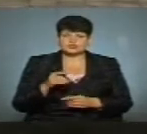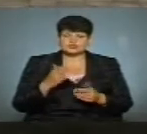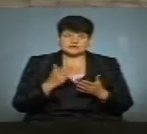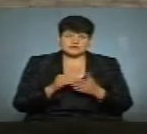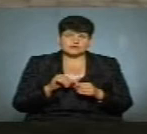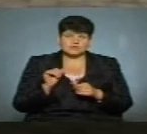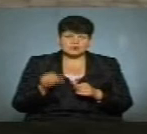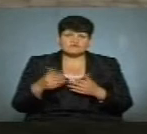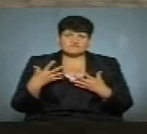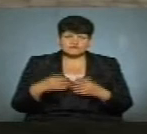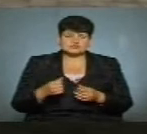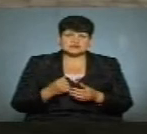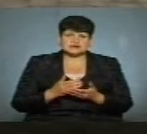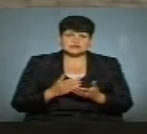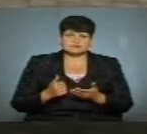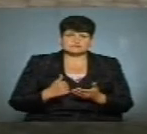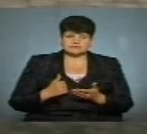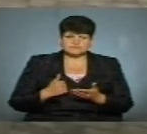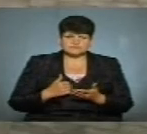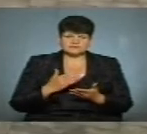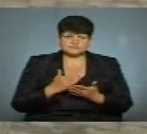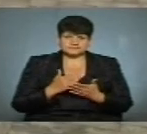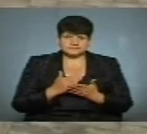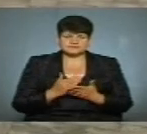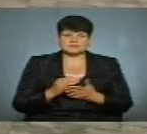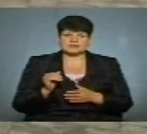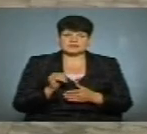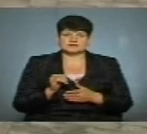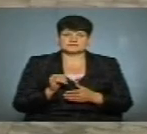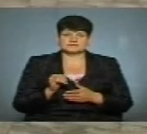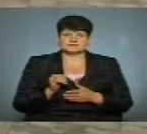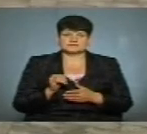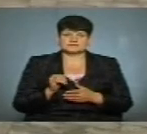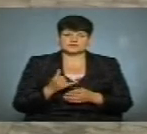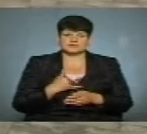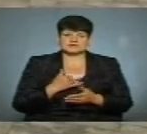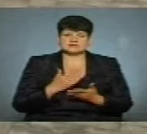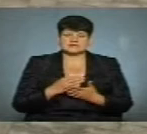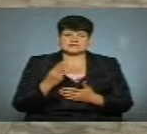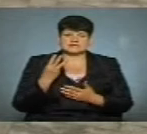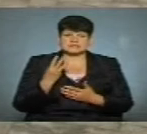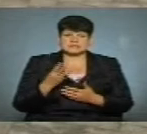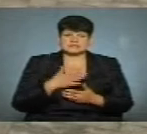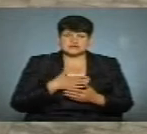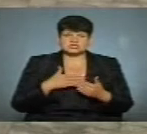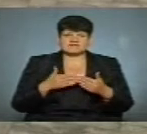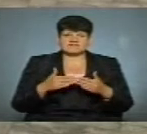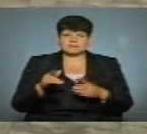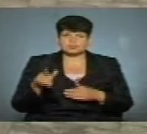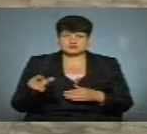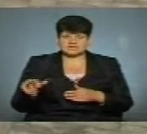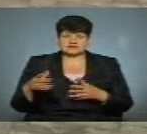них вже служать і в Збройних силах України, і навіть от у нас є 3 наших випускника, які